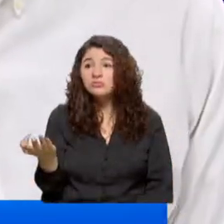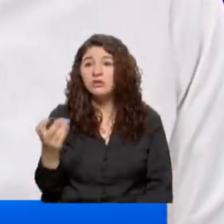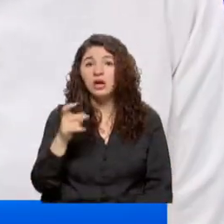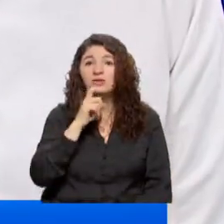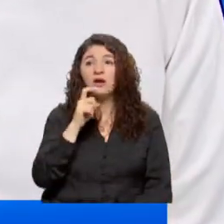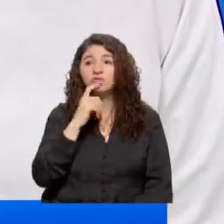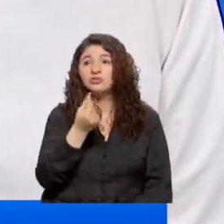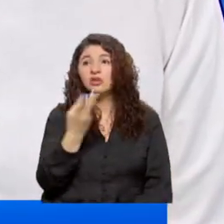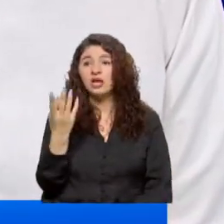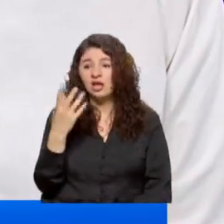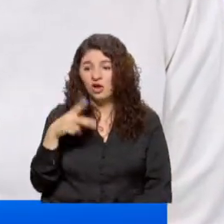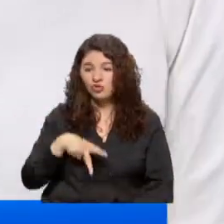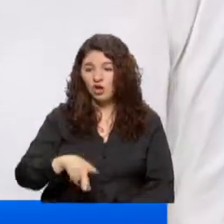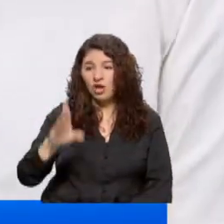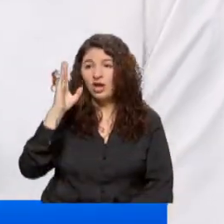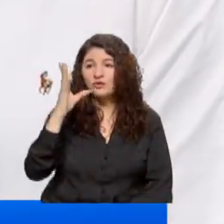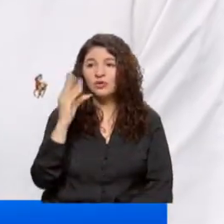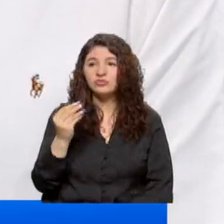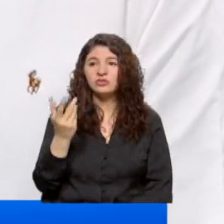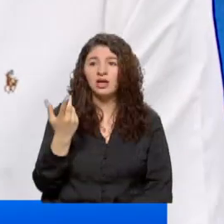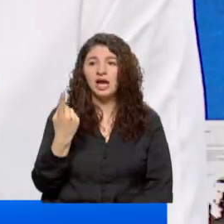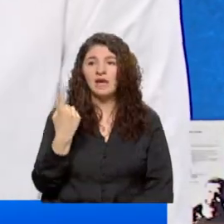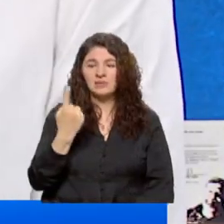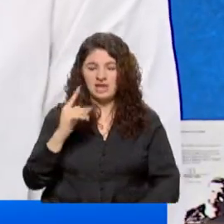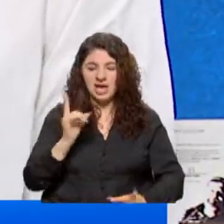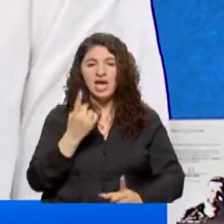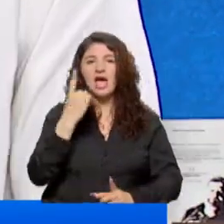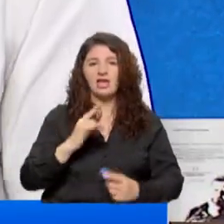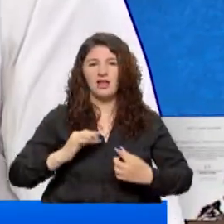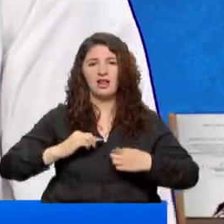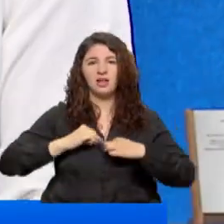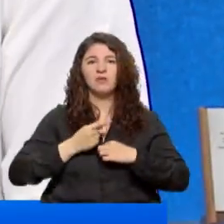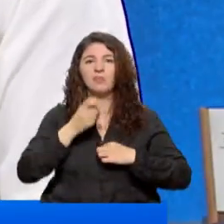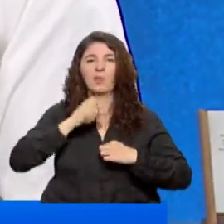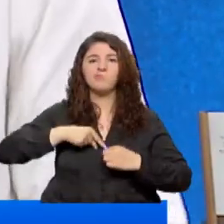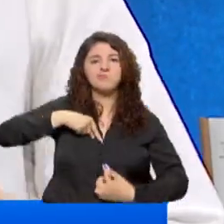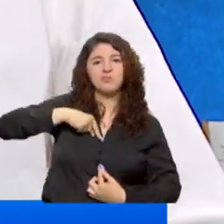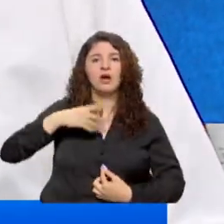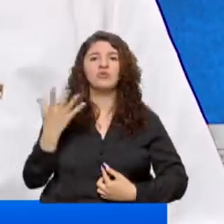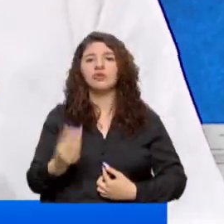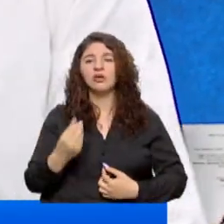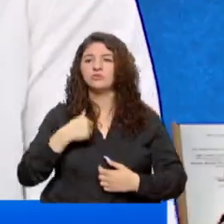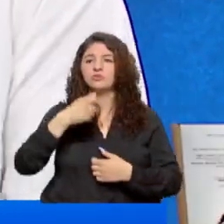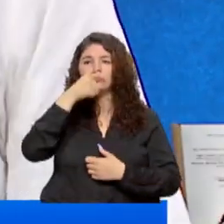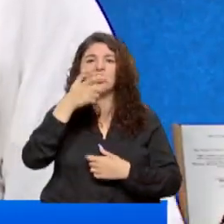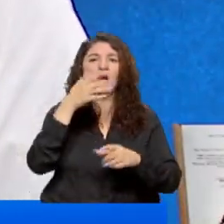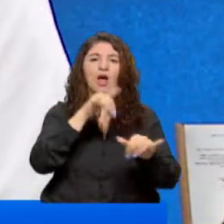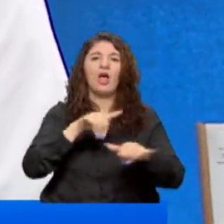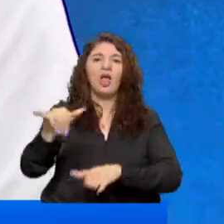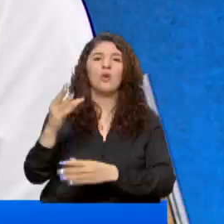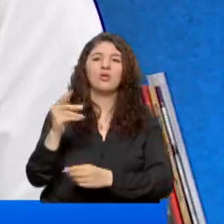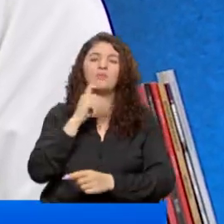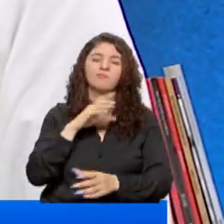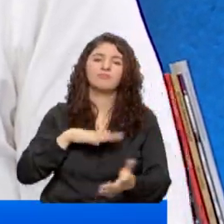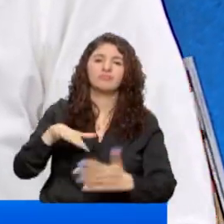yanlış rakamla yola çıktığınız zaman düğme bir ilk düğme yetersizlik Dediğiniz zaman ne olacaksa bizim ülkemizin de başına bunlar